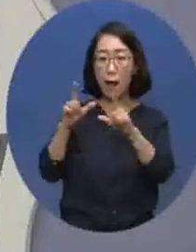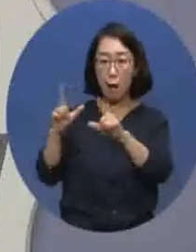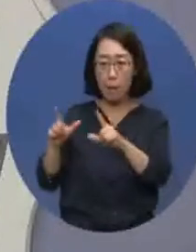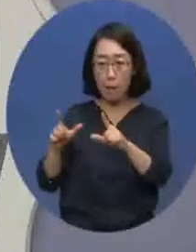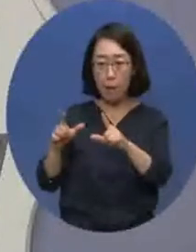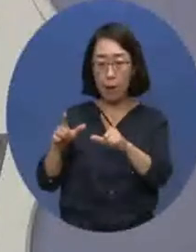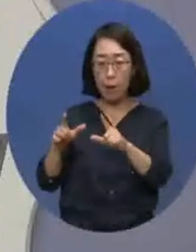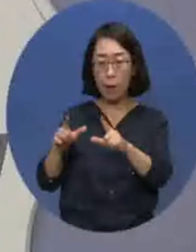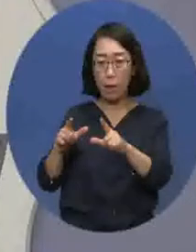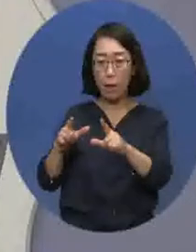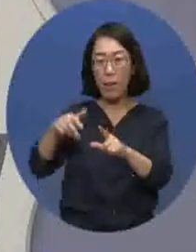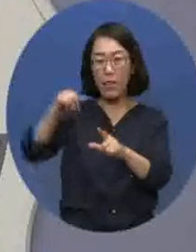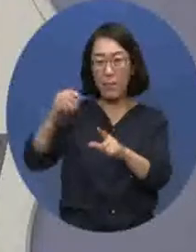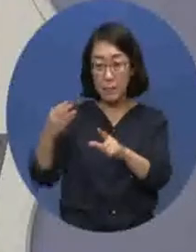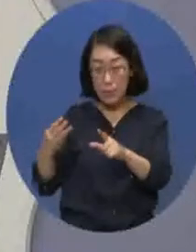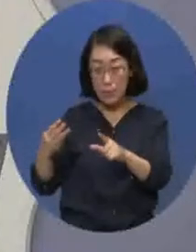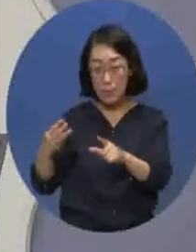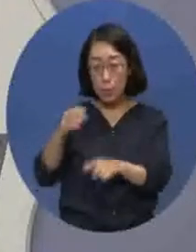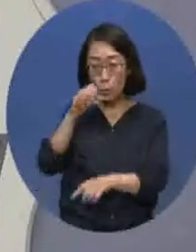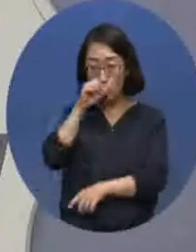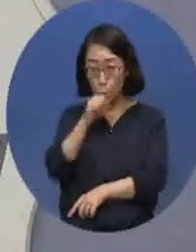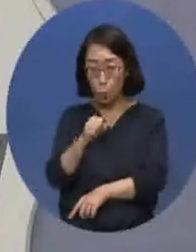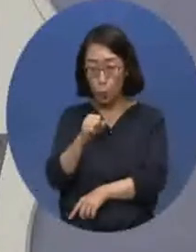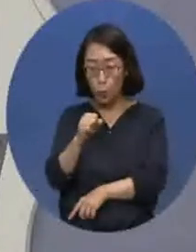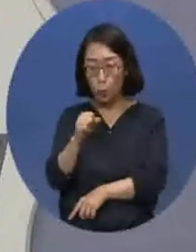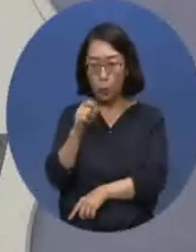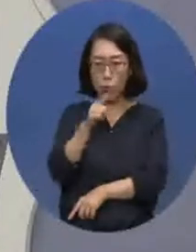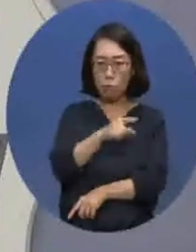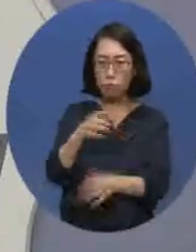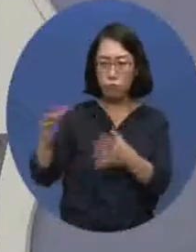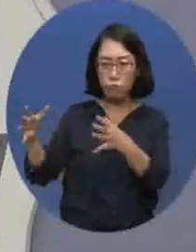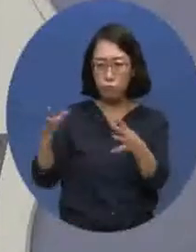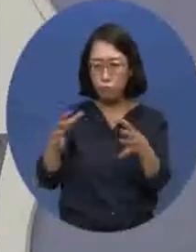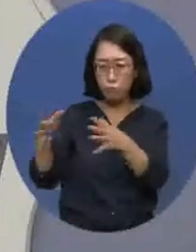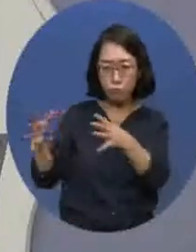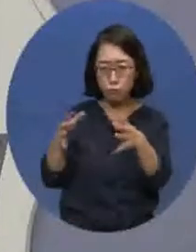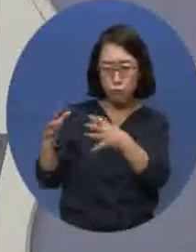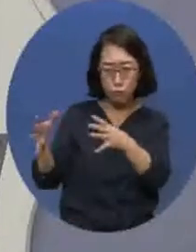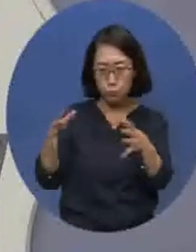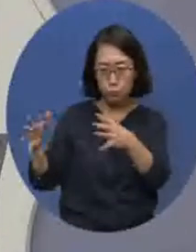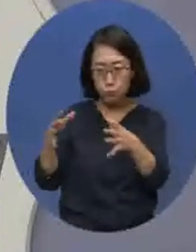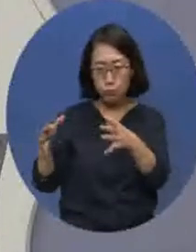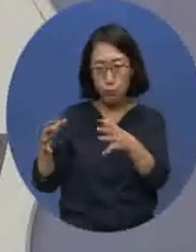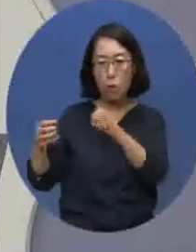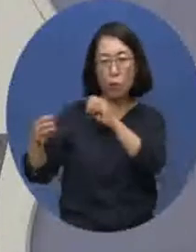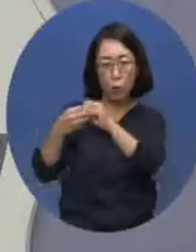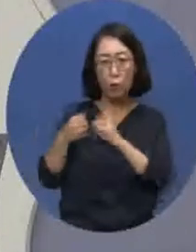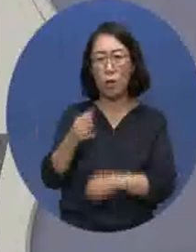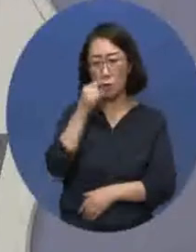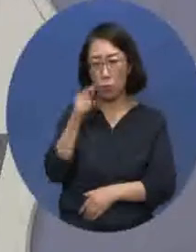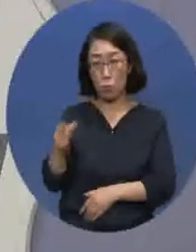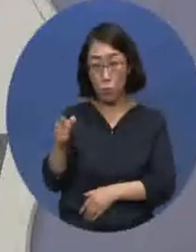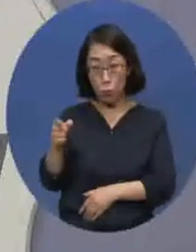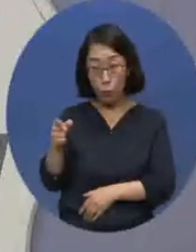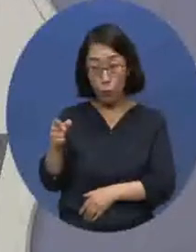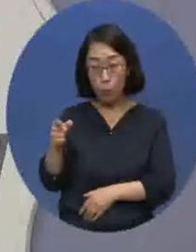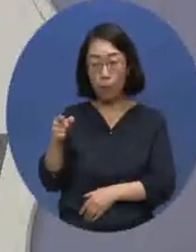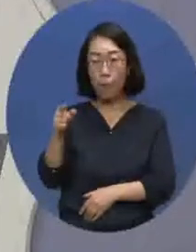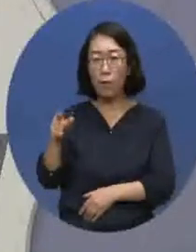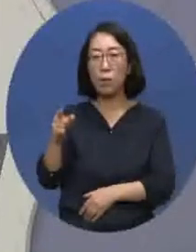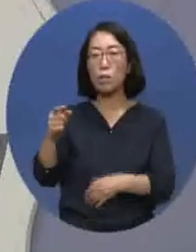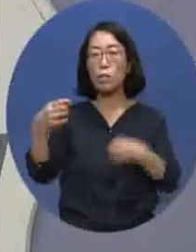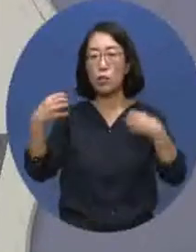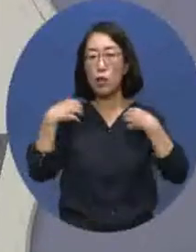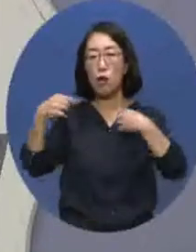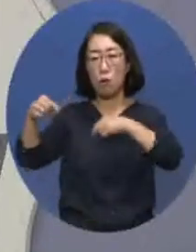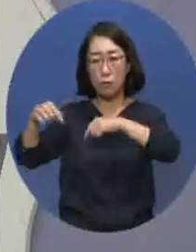자체가 굉장히 좌로 우로 흔들리고 있다 말씀하신 것처럼 그런 정치인 내